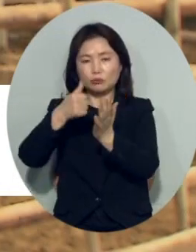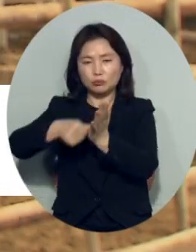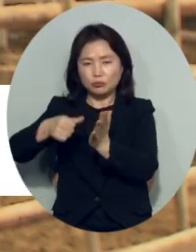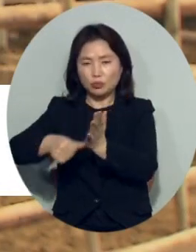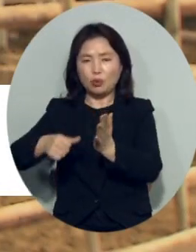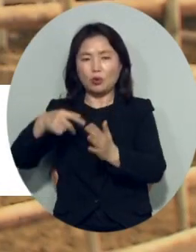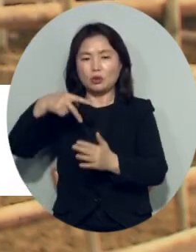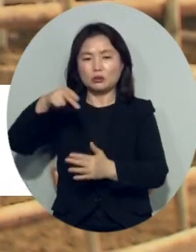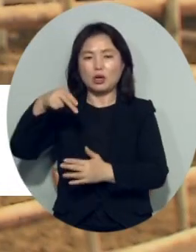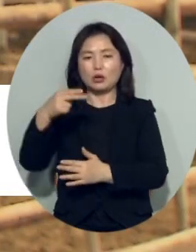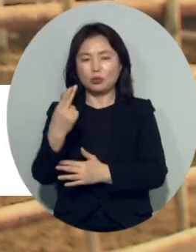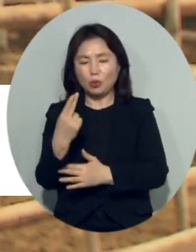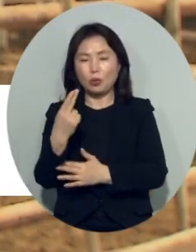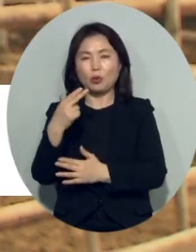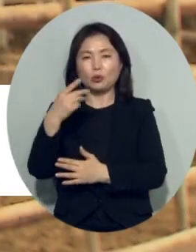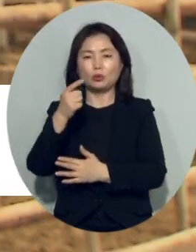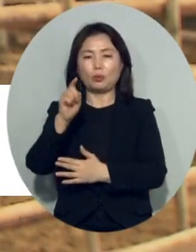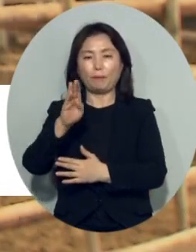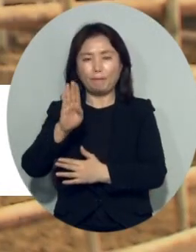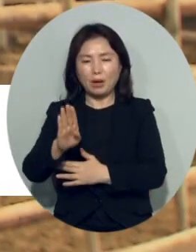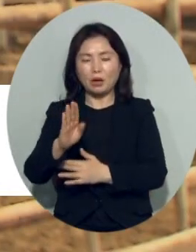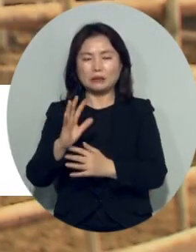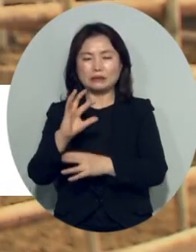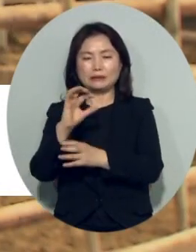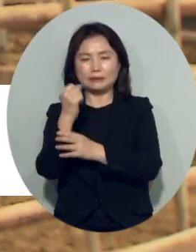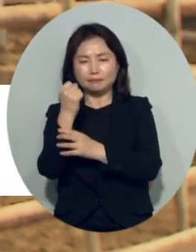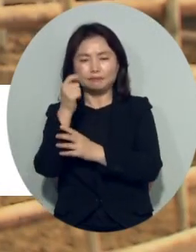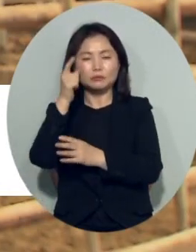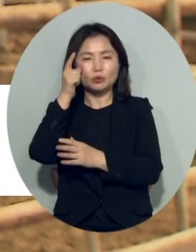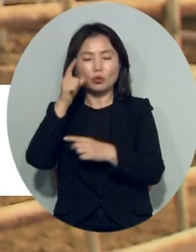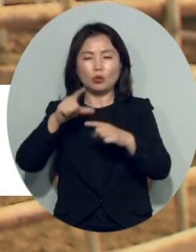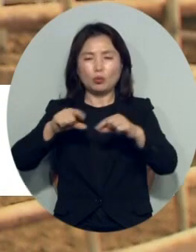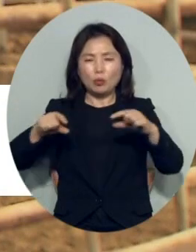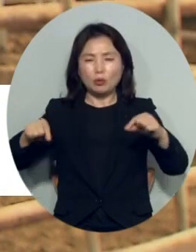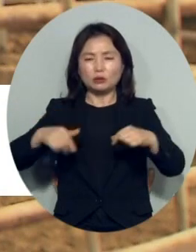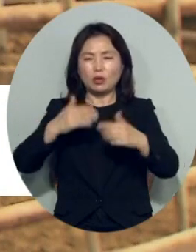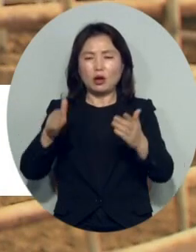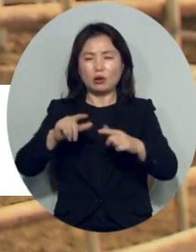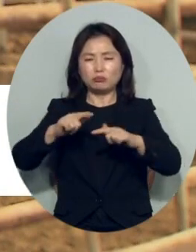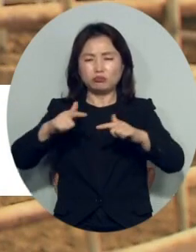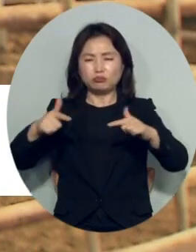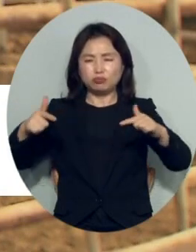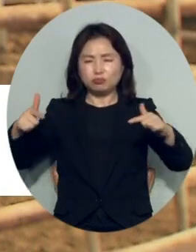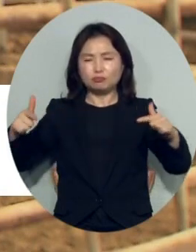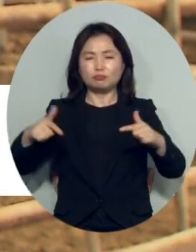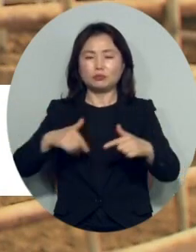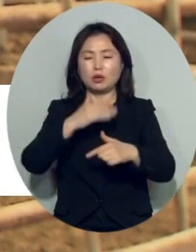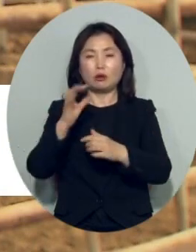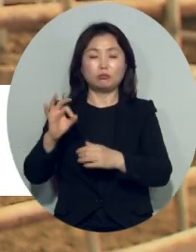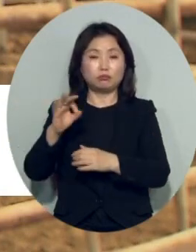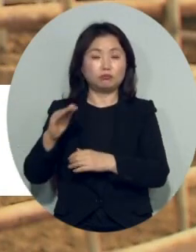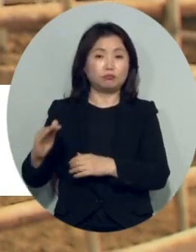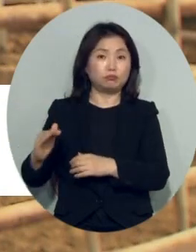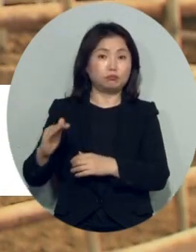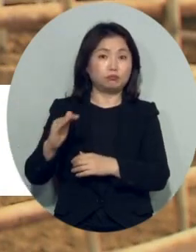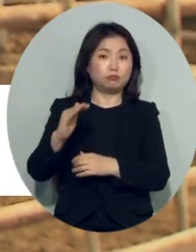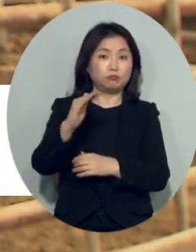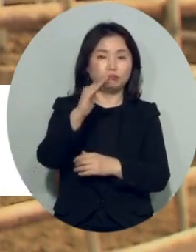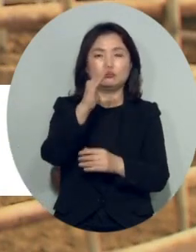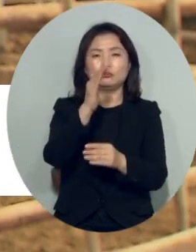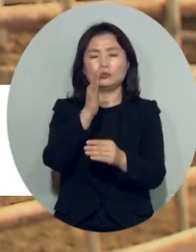모든 기자재 및 사료, 톱밥, 뭐 집, 소 먹거리에 대한